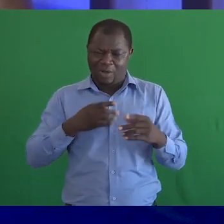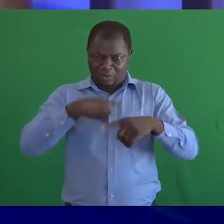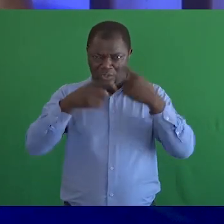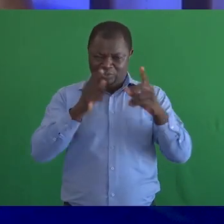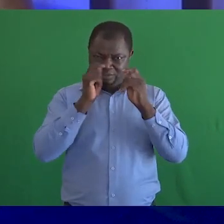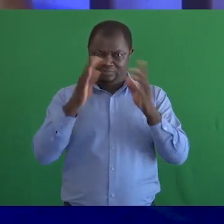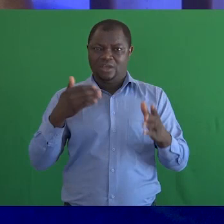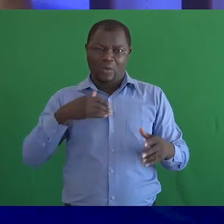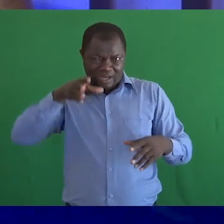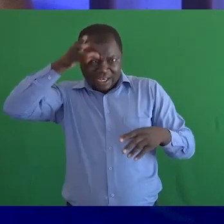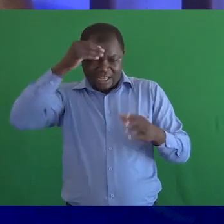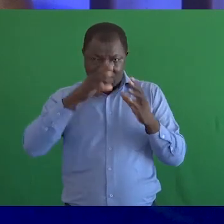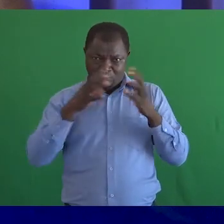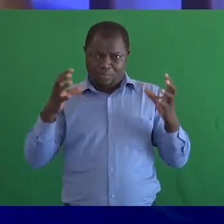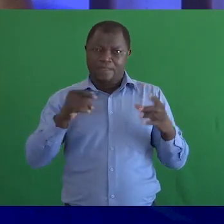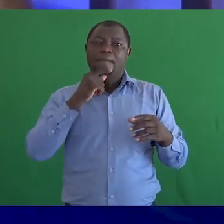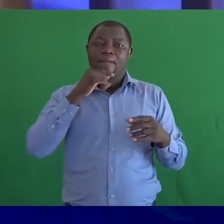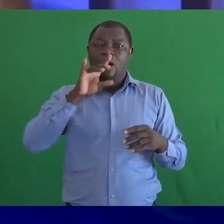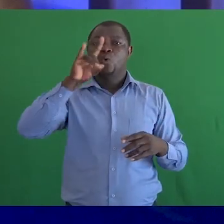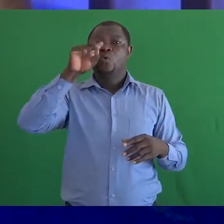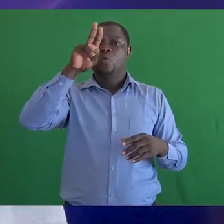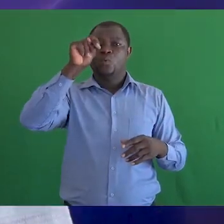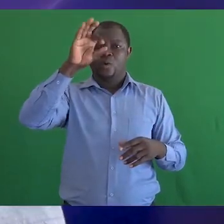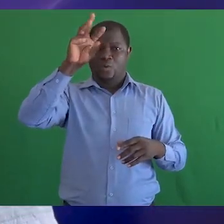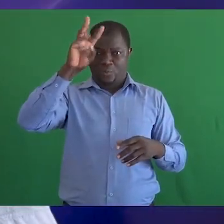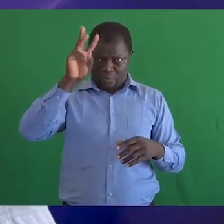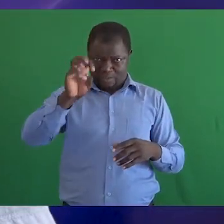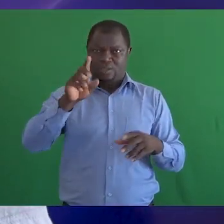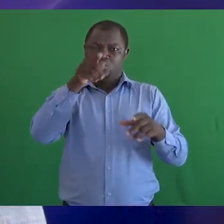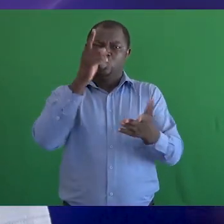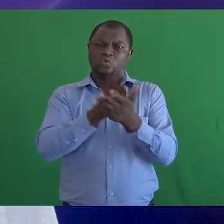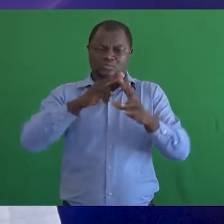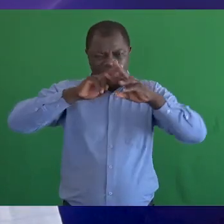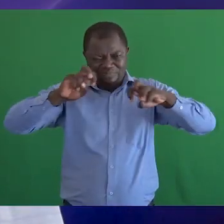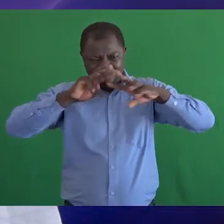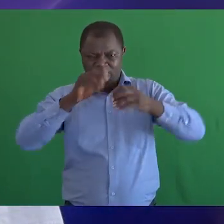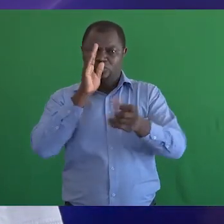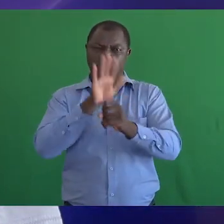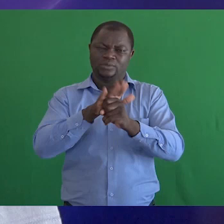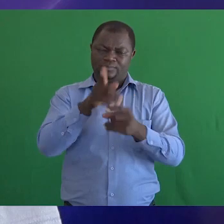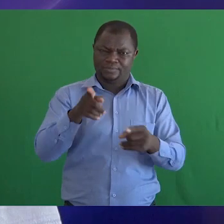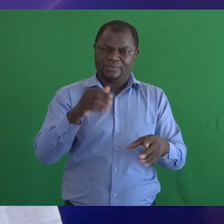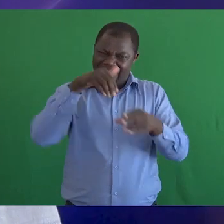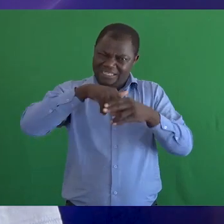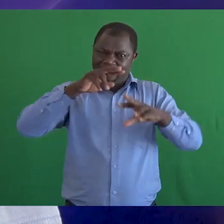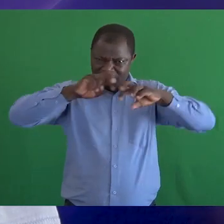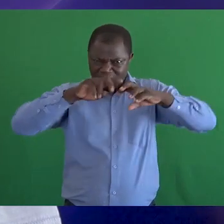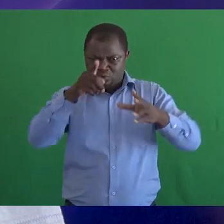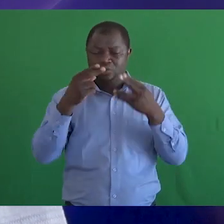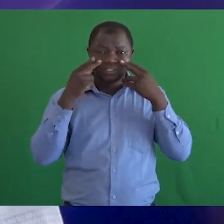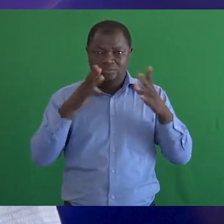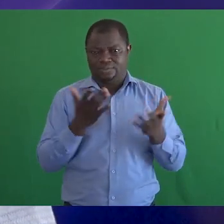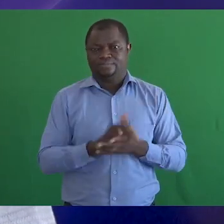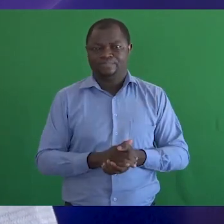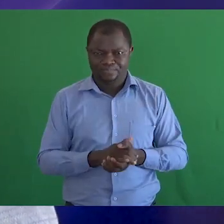tichingodzidzisana baba hungwe isi tinokuziva ise munhu wetsvakiridzo neongororo Saka imi muongororo netsvakiridzo dzenyu muri kusangana one